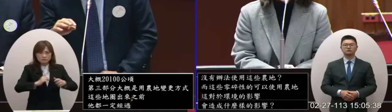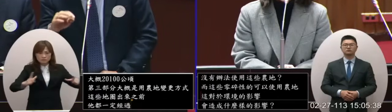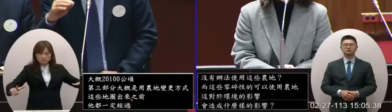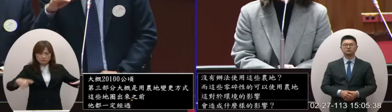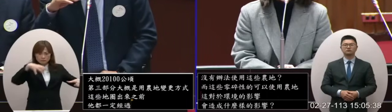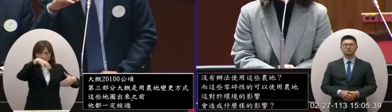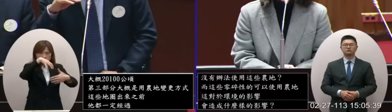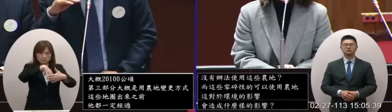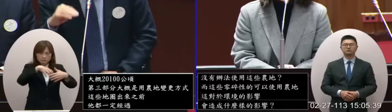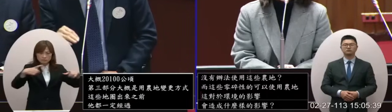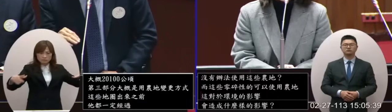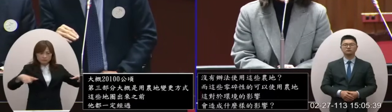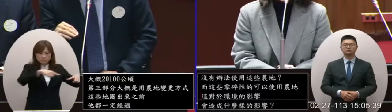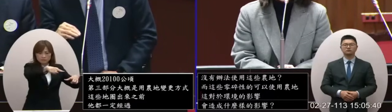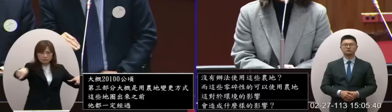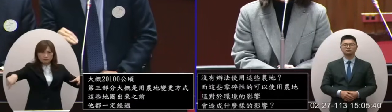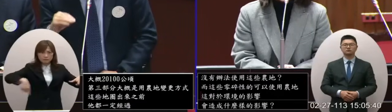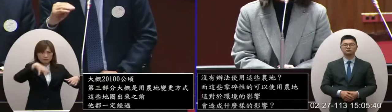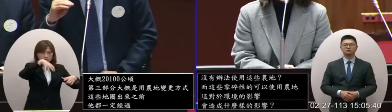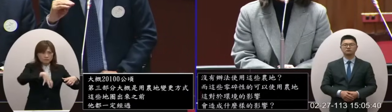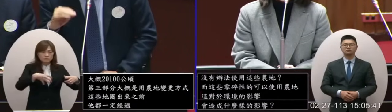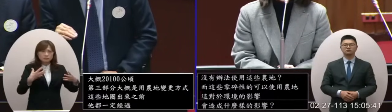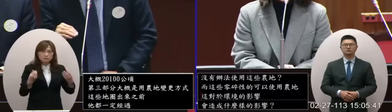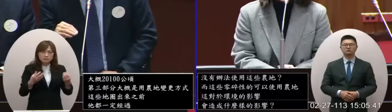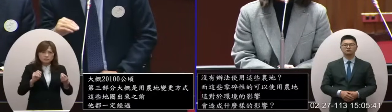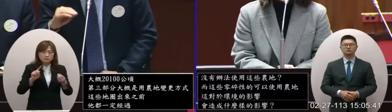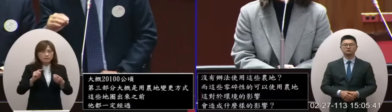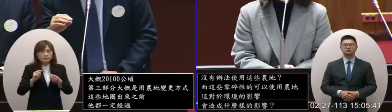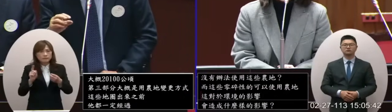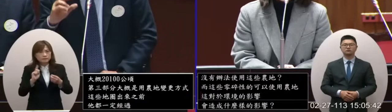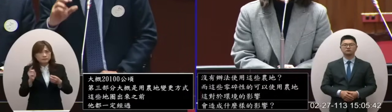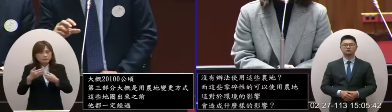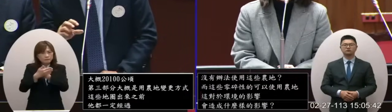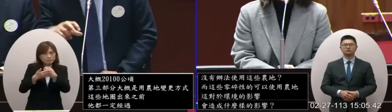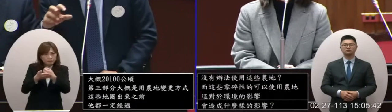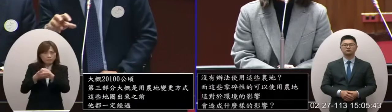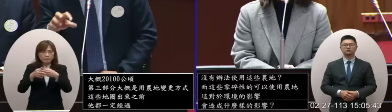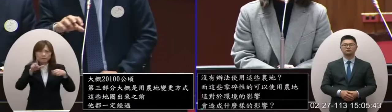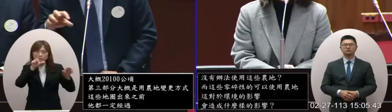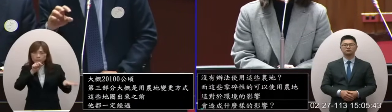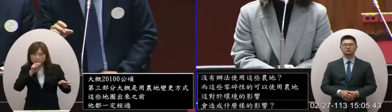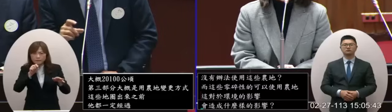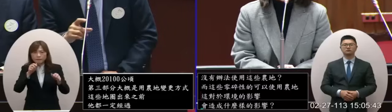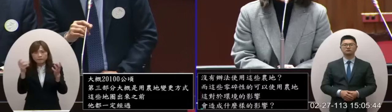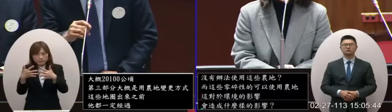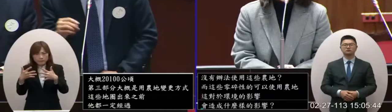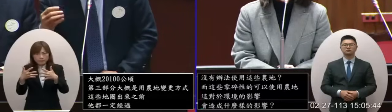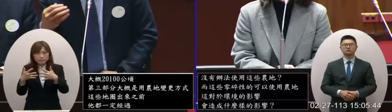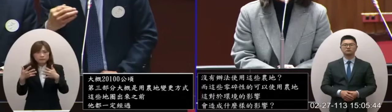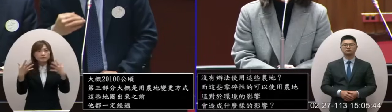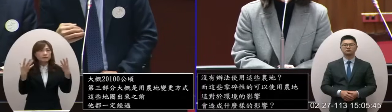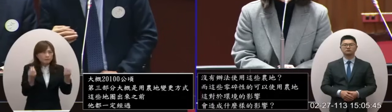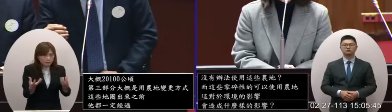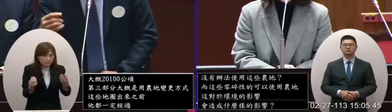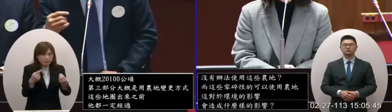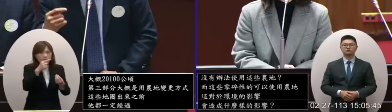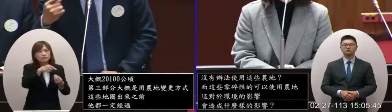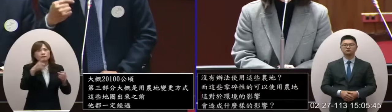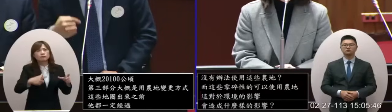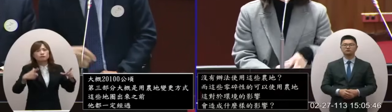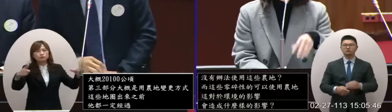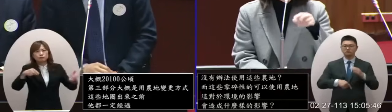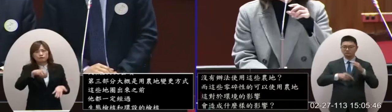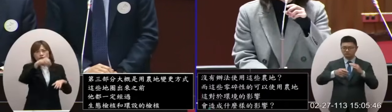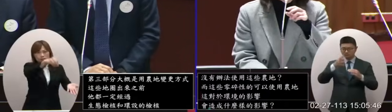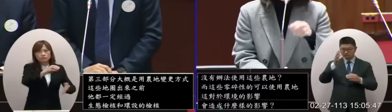是没有跟所谓的栖地，我们必须要保护的栖地有关，我们才会把它框出来，所以它有一定的。对，